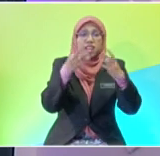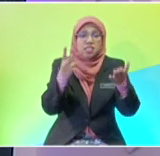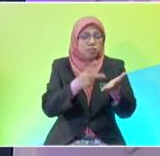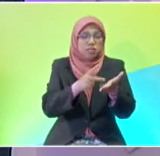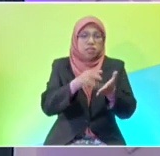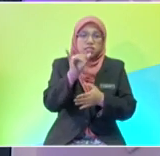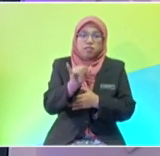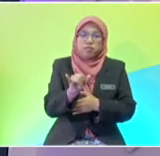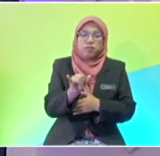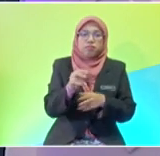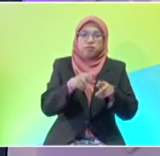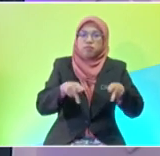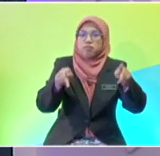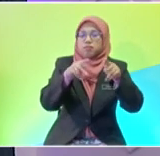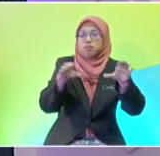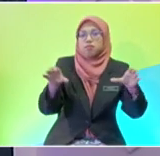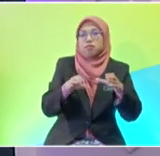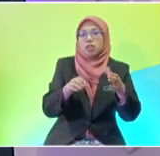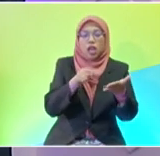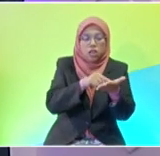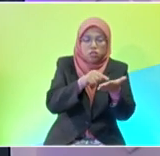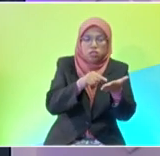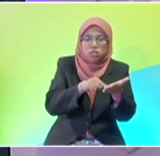perlu dibuat jadi jangan